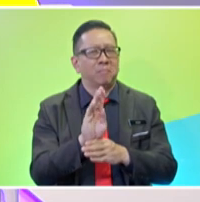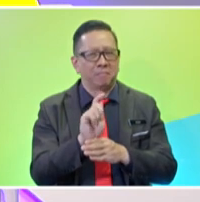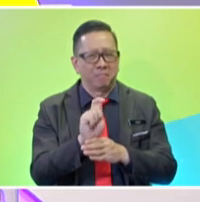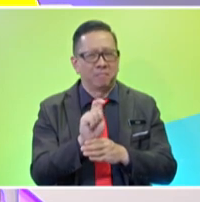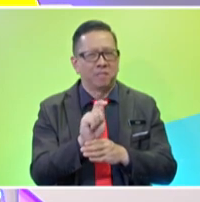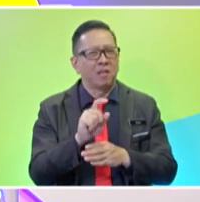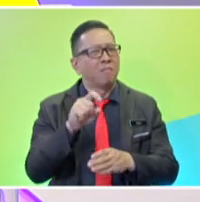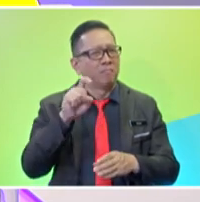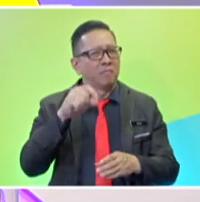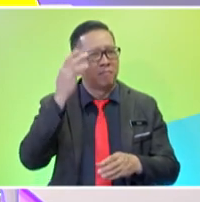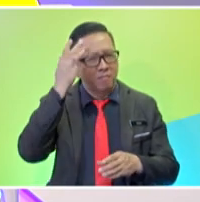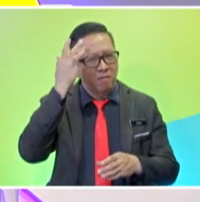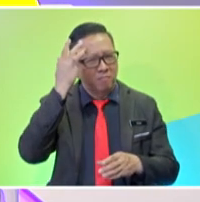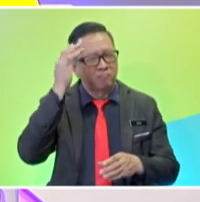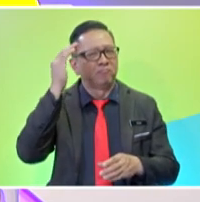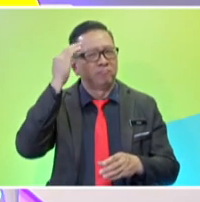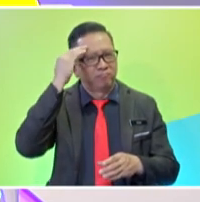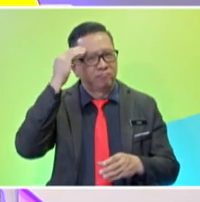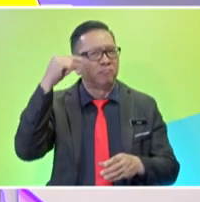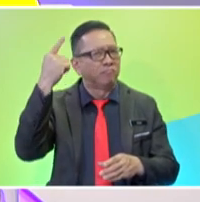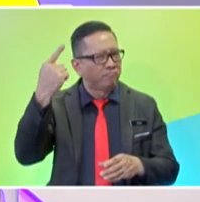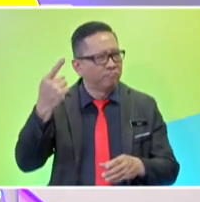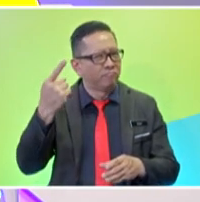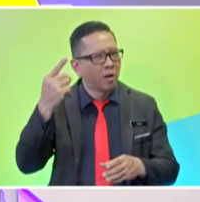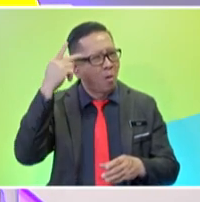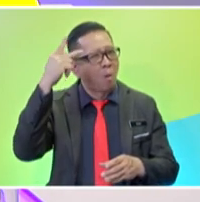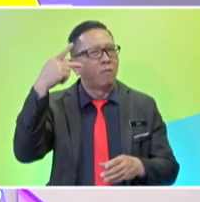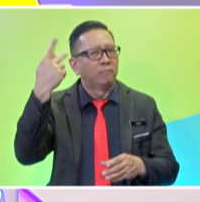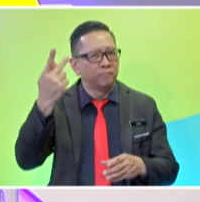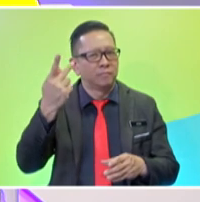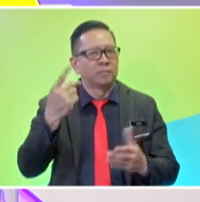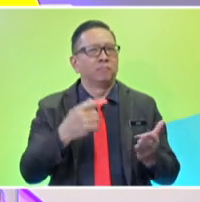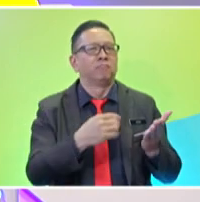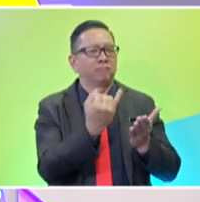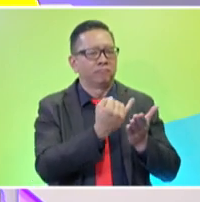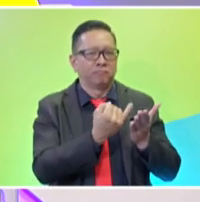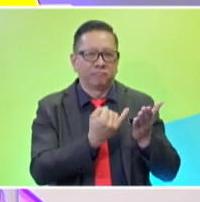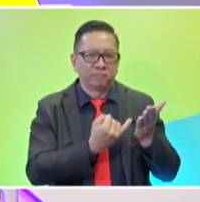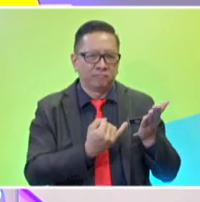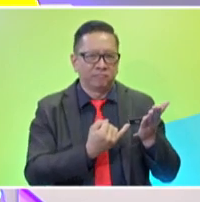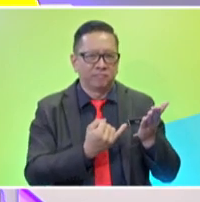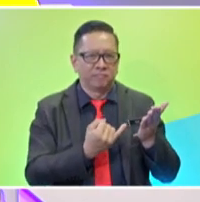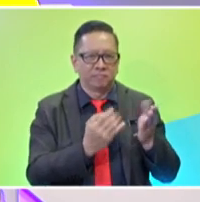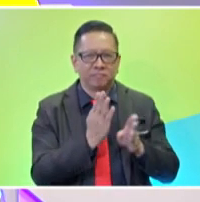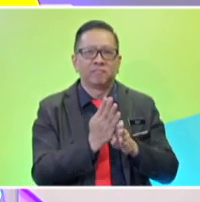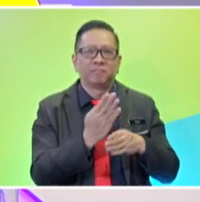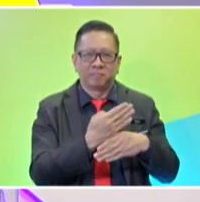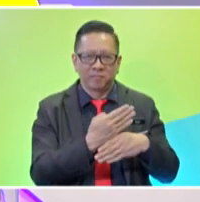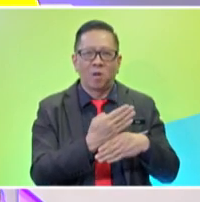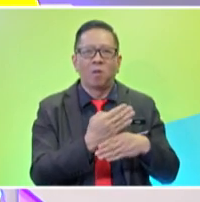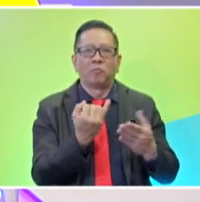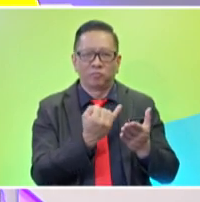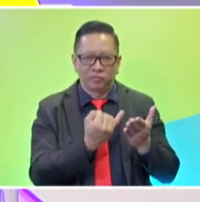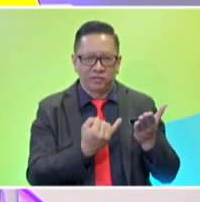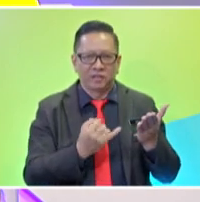Oh ya konsep sebab apabila kita tidak membina kalau kita sekadar melakar saja kita hanya nampak produk itu dalam bentuk 2